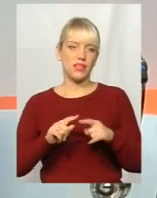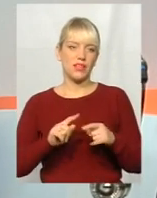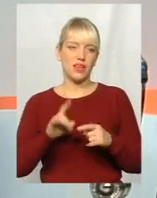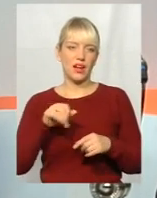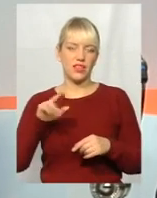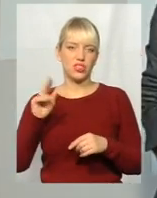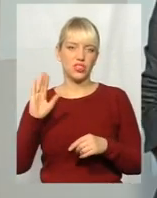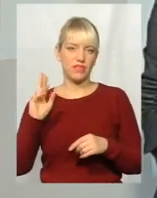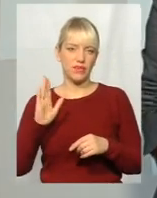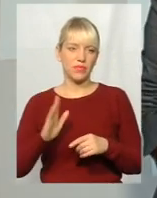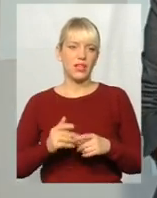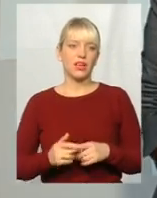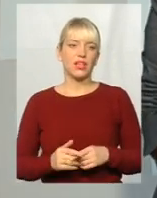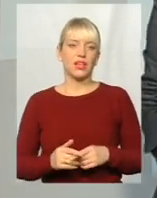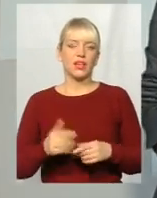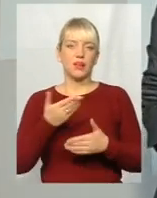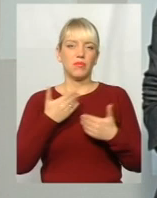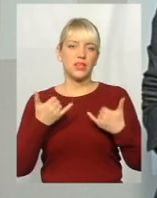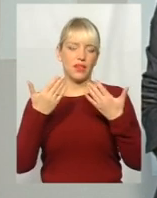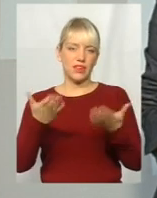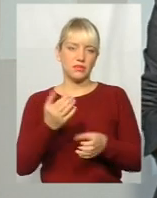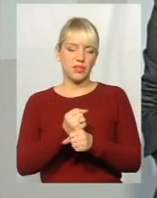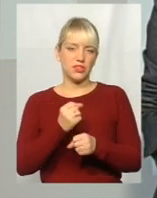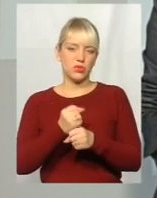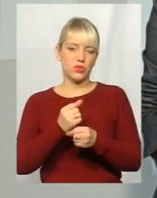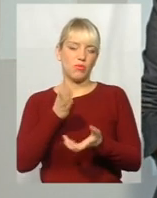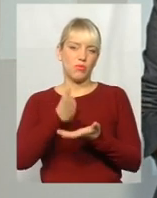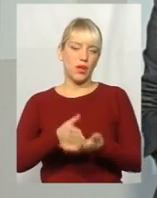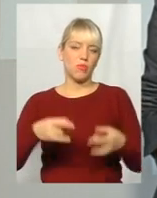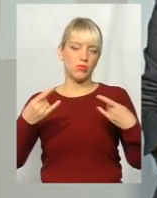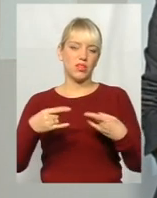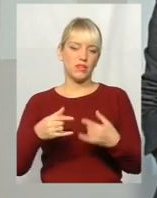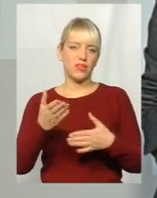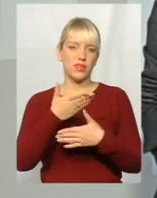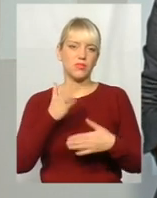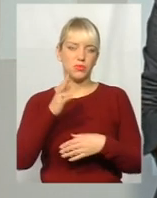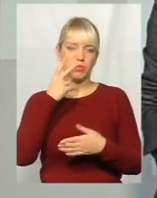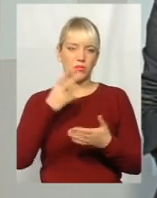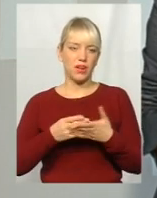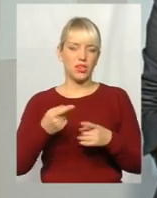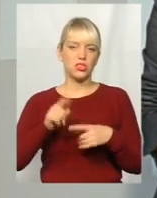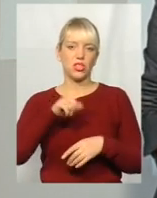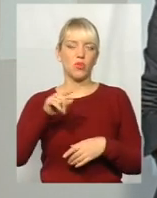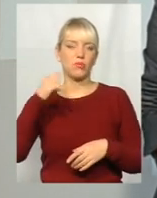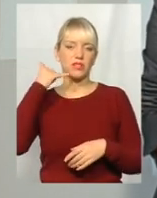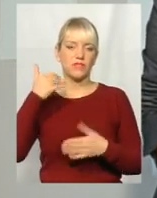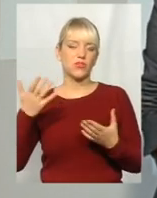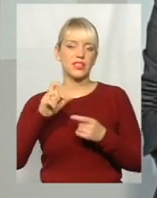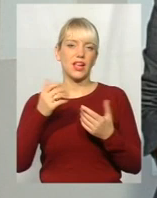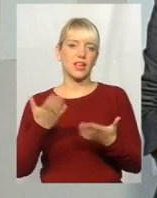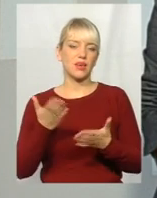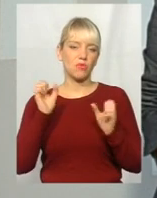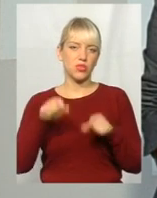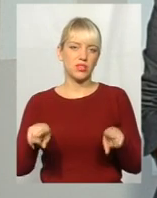вітати. А ми для вас працюємо у прямому ефірі, тому ви на протязі ефіру будете бачити номер телефону, за яким можете